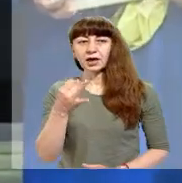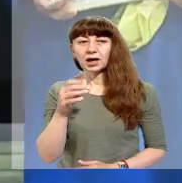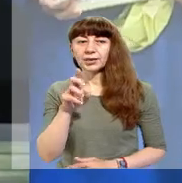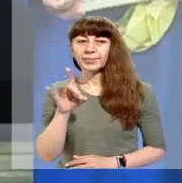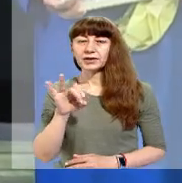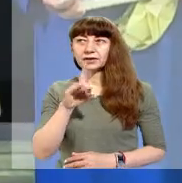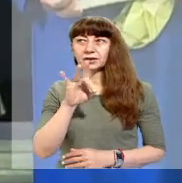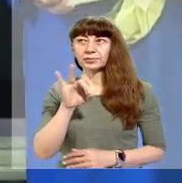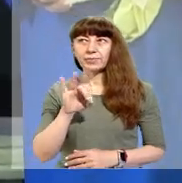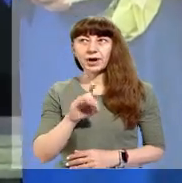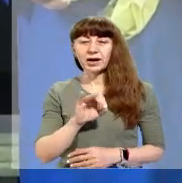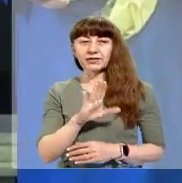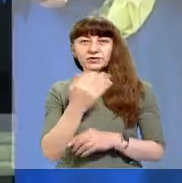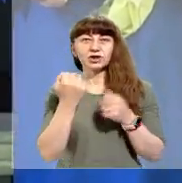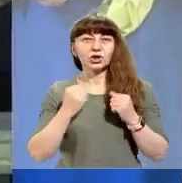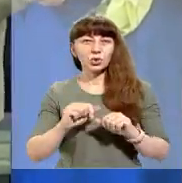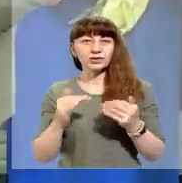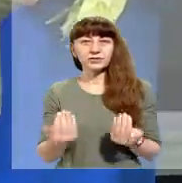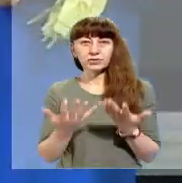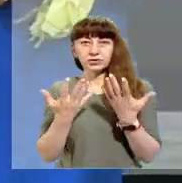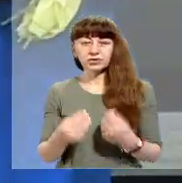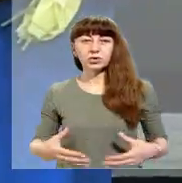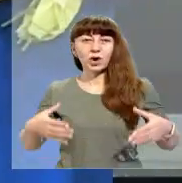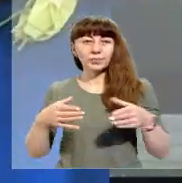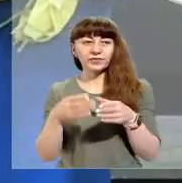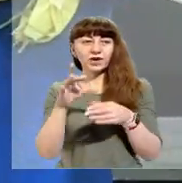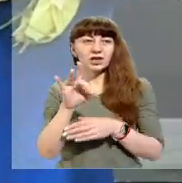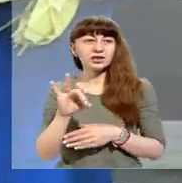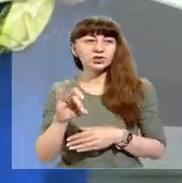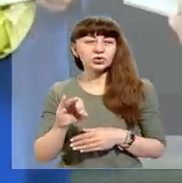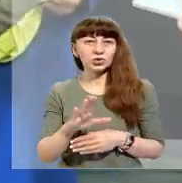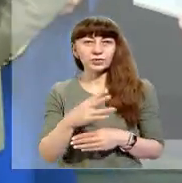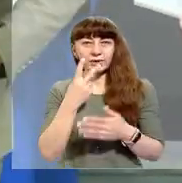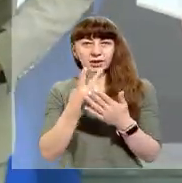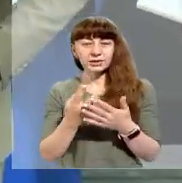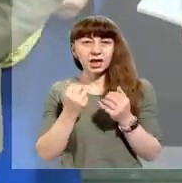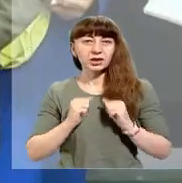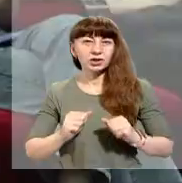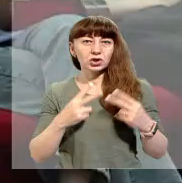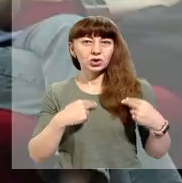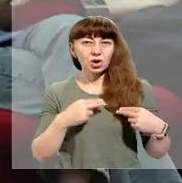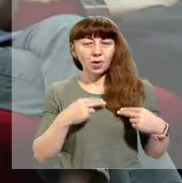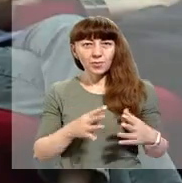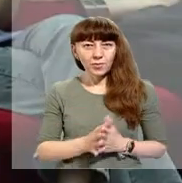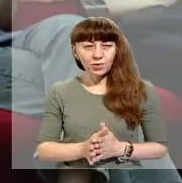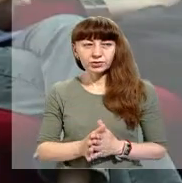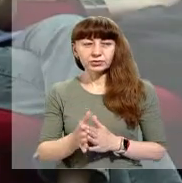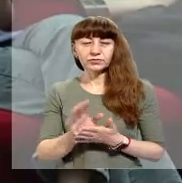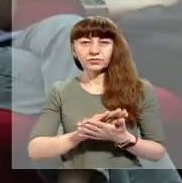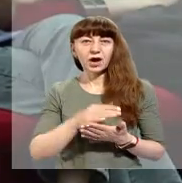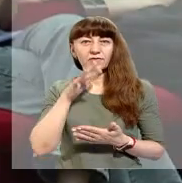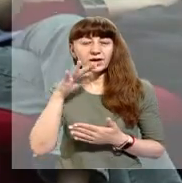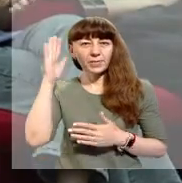Таңатпаев еріктілердің басын қосып, алапат су тасқынан кезінде ерлік көрсеткен бүгінгі күннің қаһарманы. Екі ай бойы жасаған